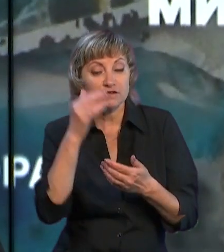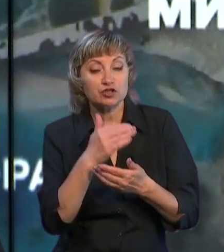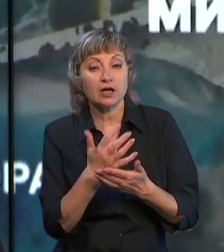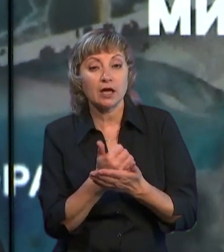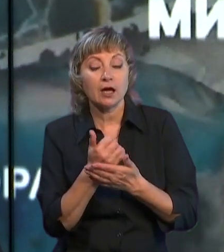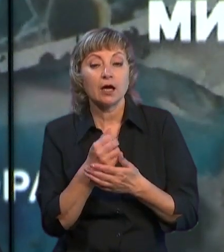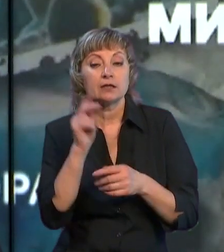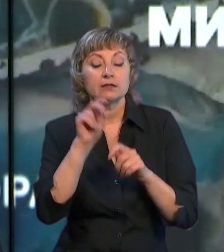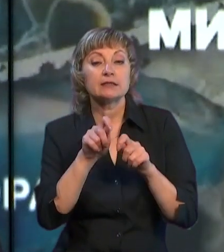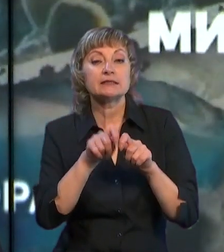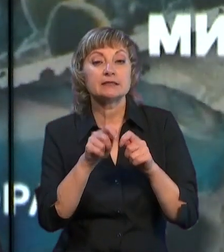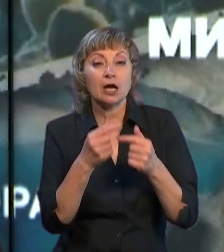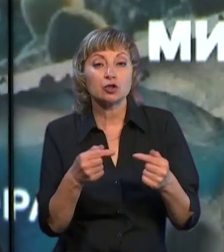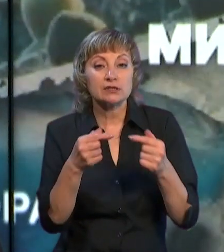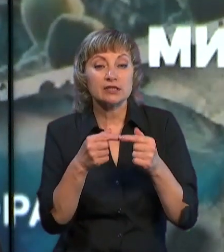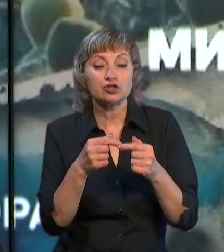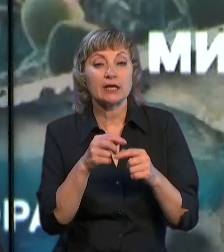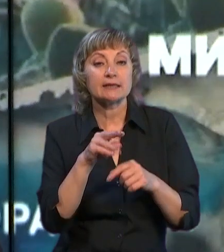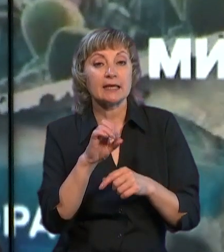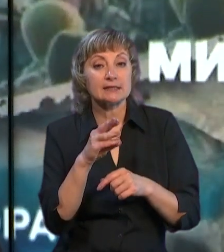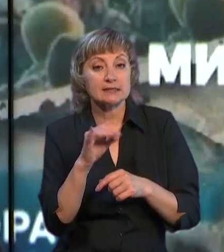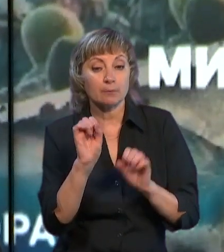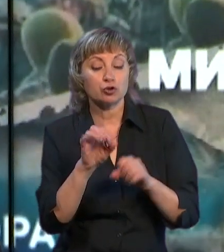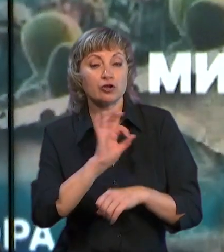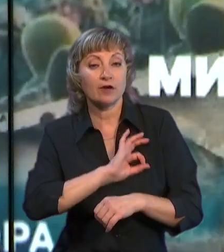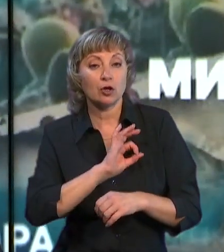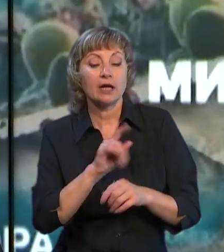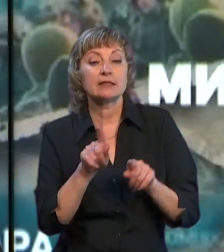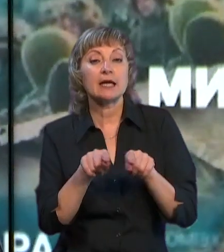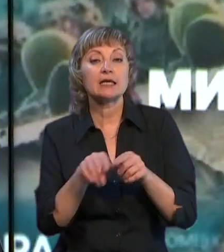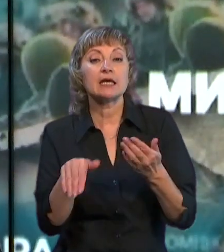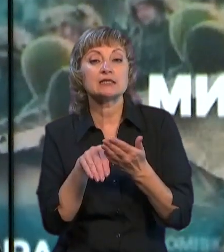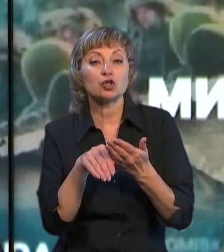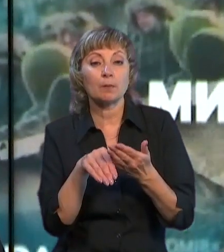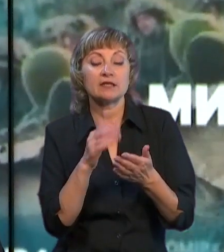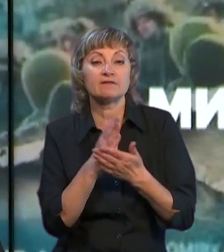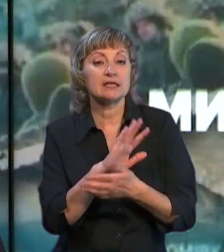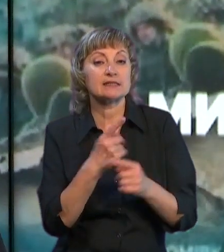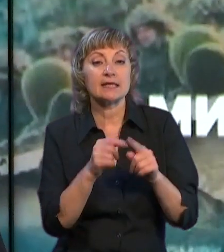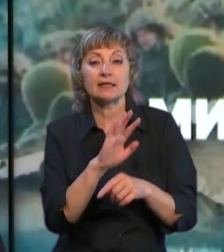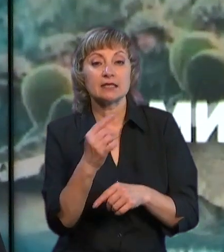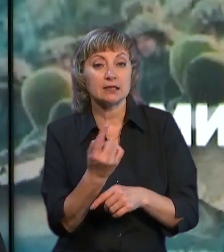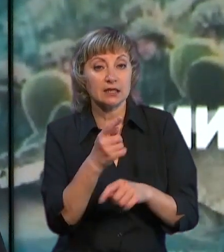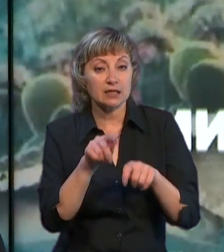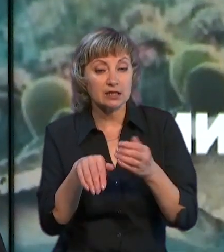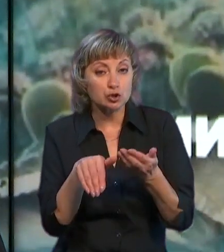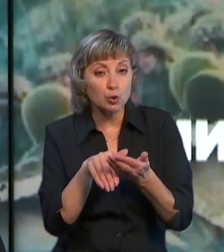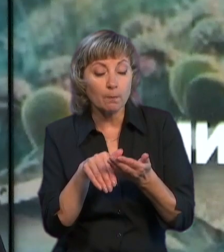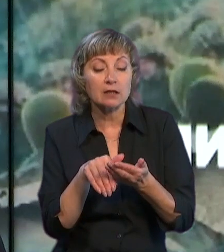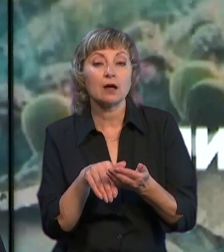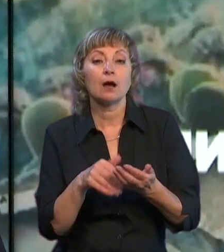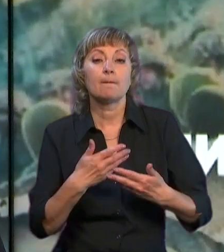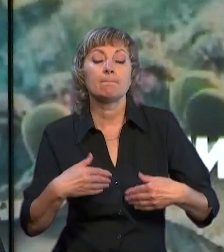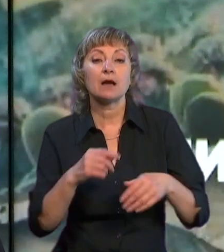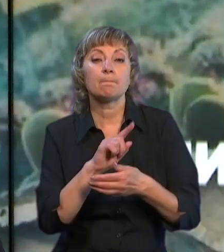про діагностичні тести, їх можна використовувати. І я думаю, що таких інструментів є, тобто це не єдиний інструмент. І ми